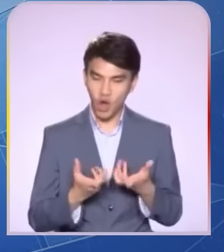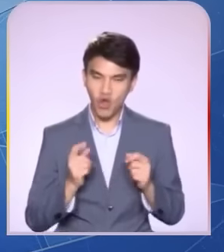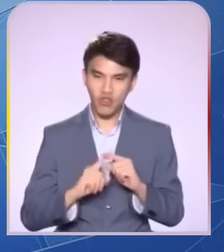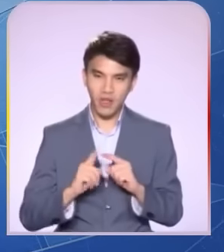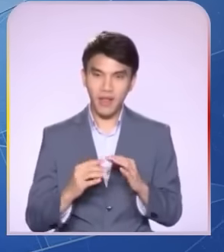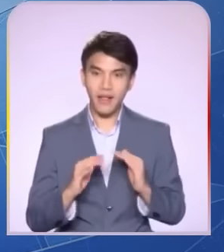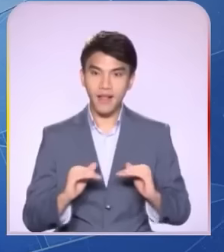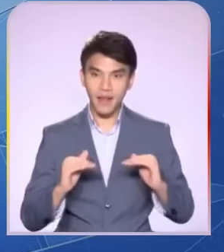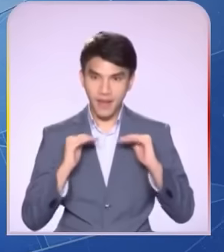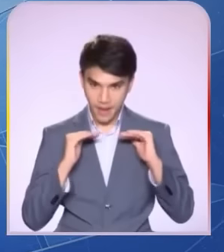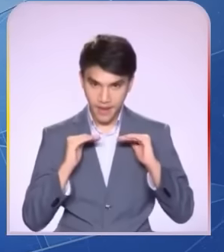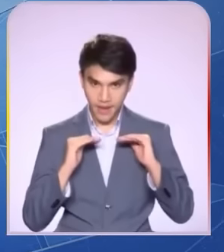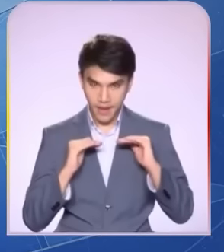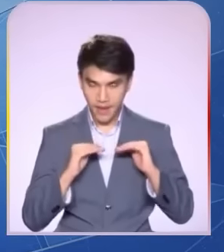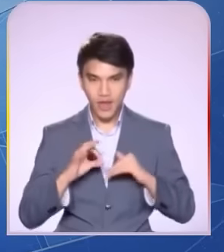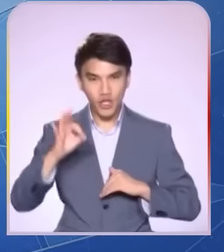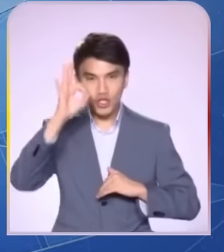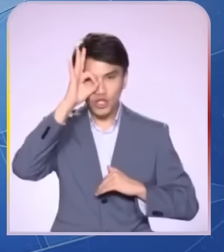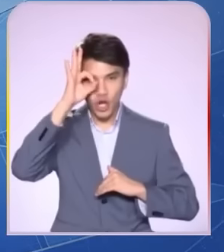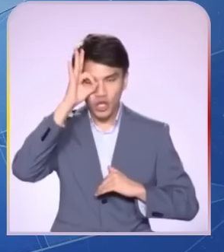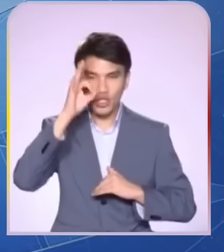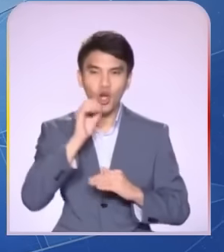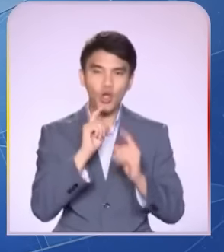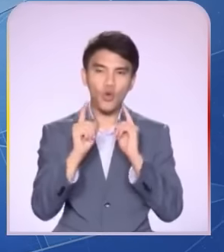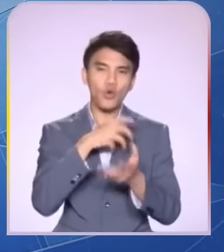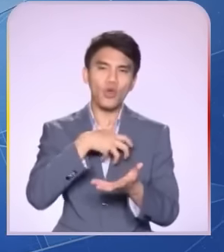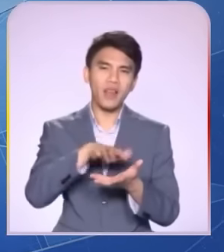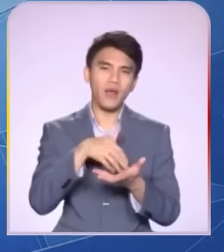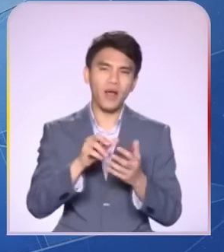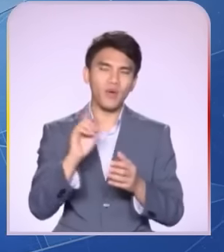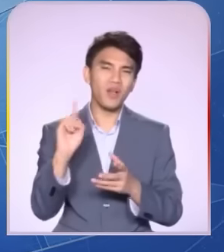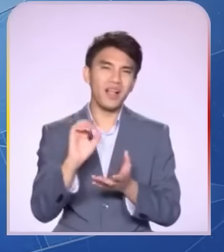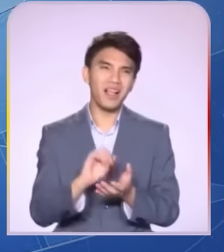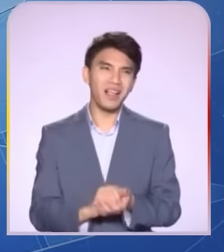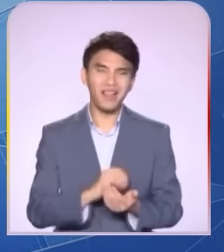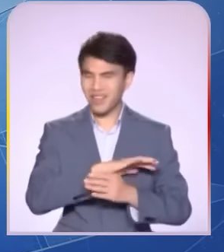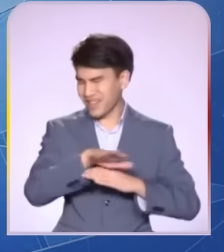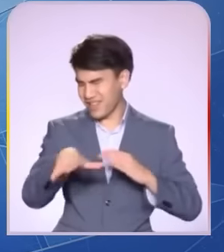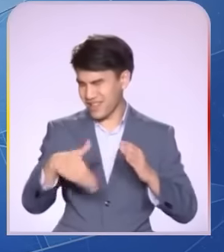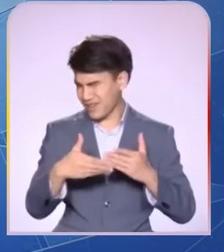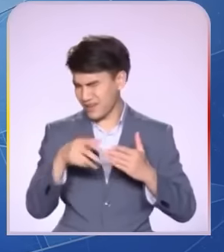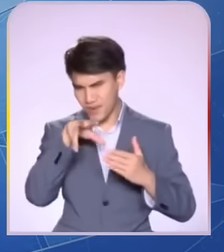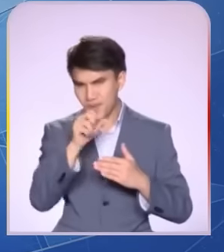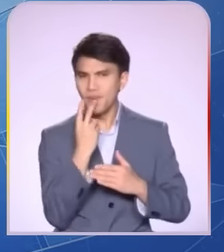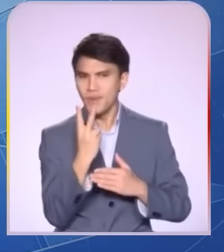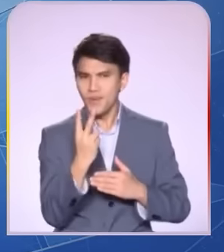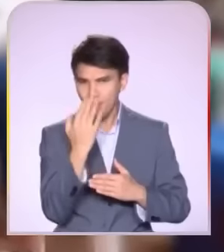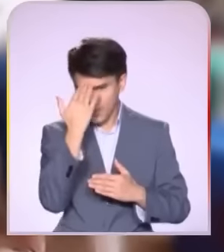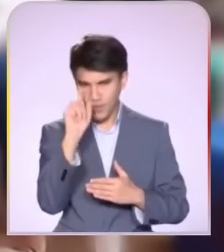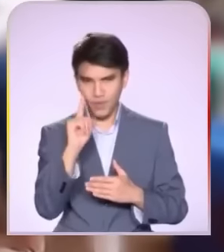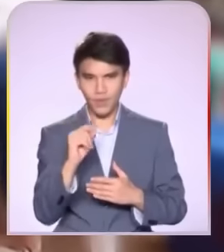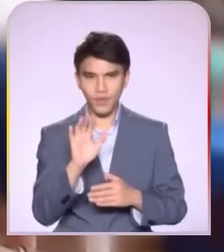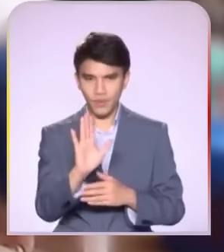ลน์ทีนี้เมื่อกี้ตอนที่คุณจอยพูดถึงประชาชนเนี่ยที่ไปนั่งรอหน้าร้านมีประเด็นที่หลายคนสังเกตเห็นเอ๊ะท้าวเวสสุว